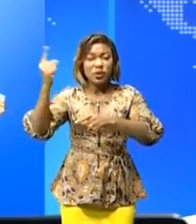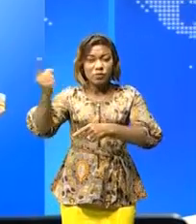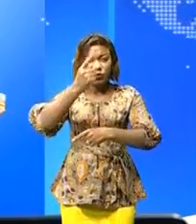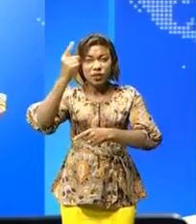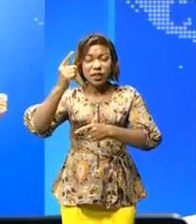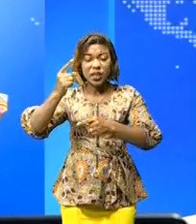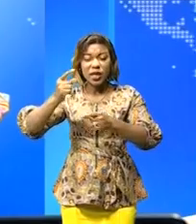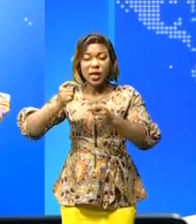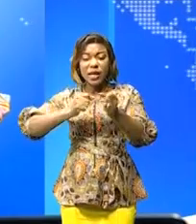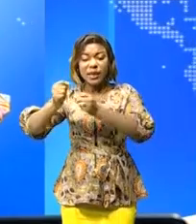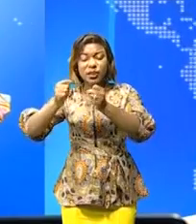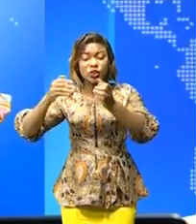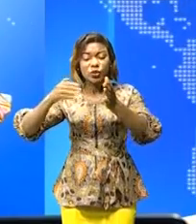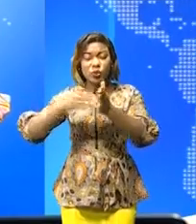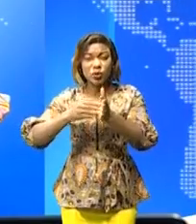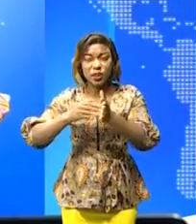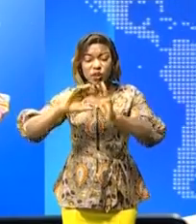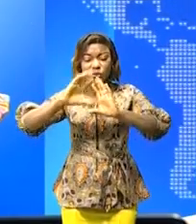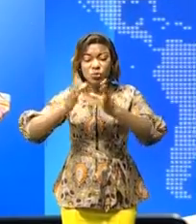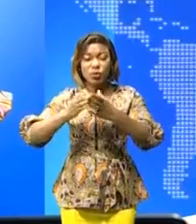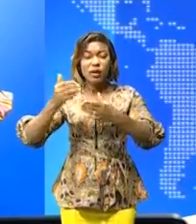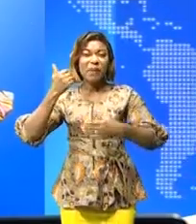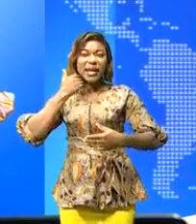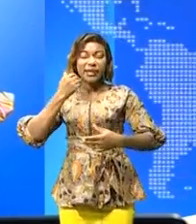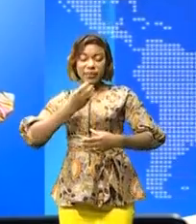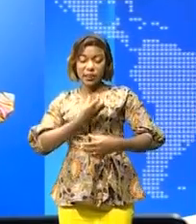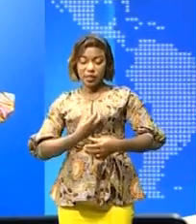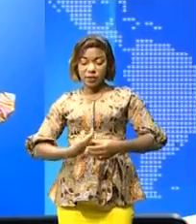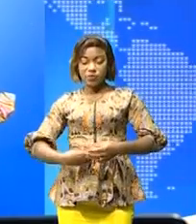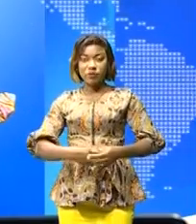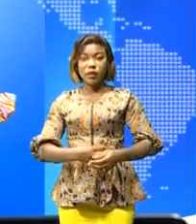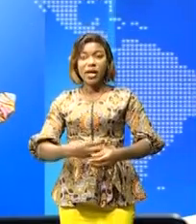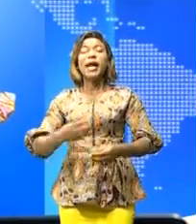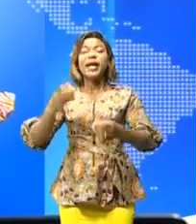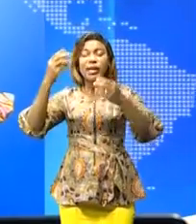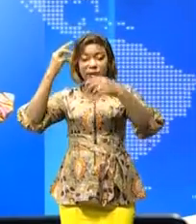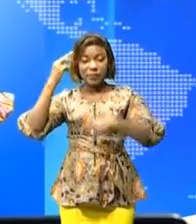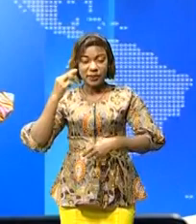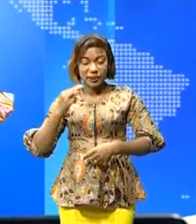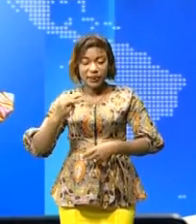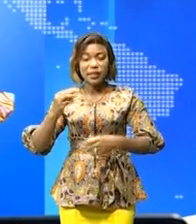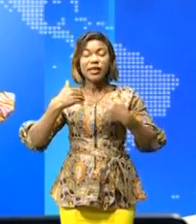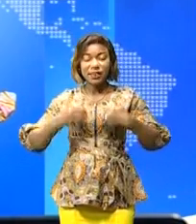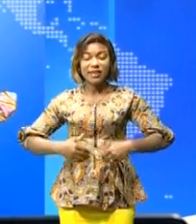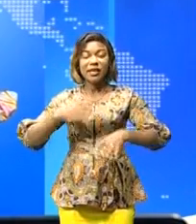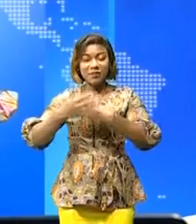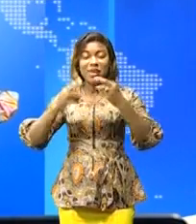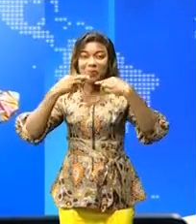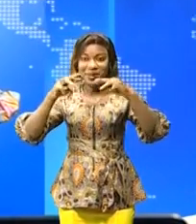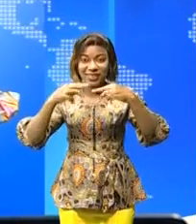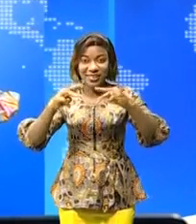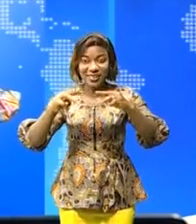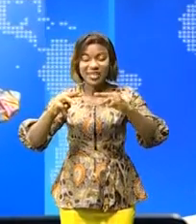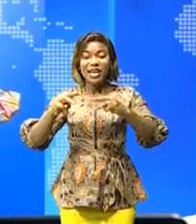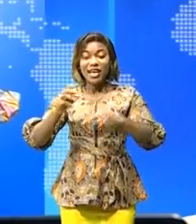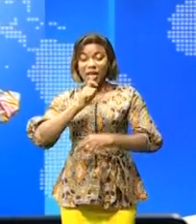contre toutes sortes d'hépatites et le ministre national de la Santé publique de la RDC a fait un message à la nation. Il est au